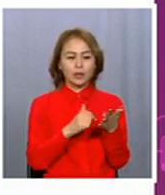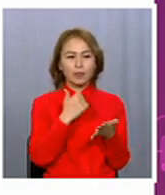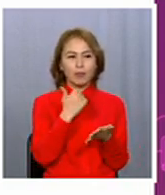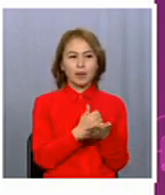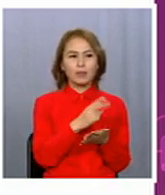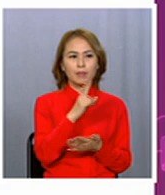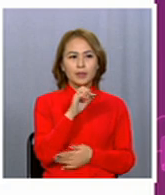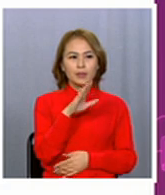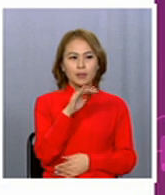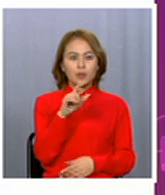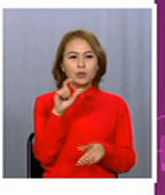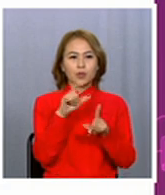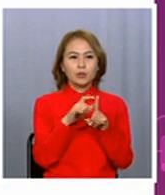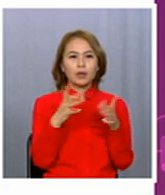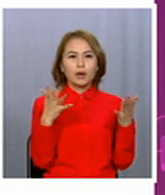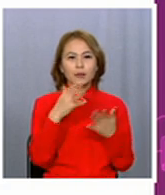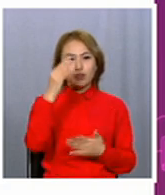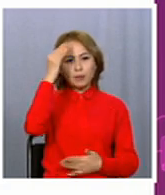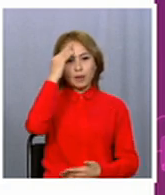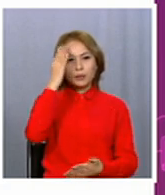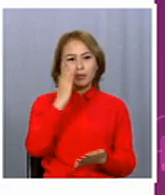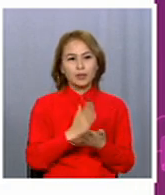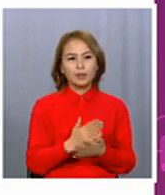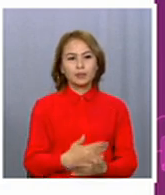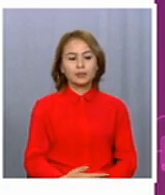сөзі қандай мағына береді деп ойлайсыңдар.